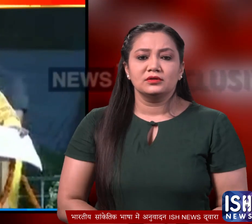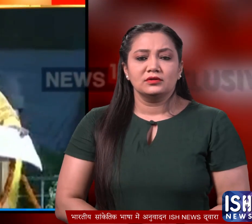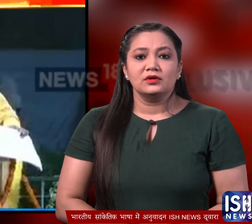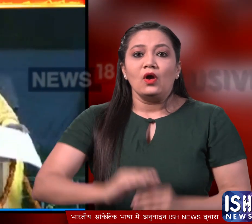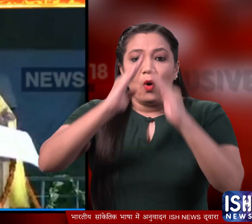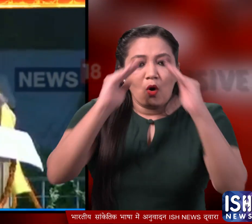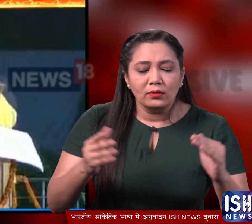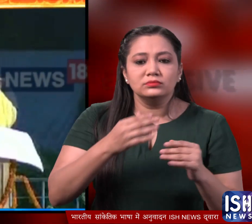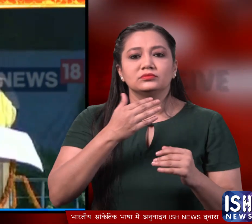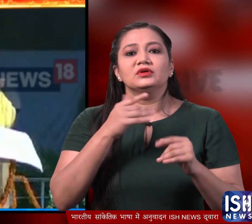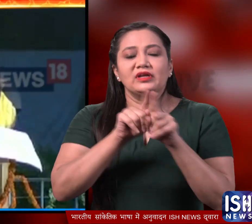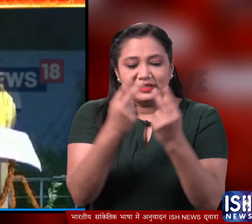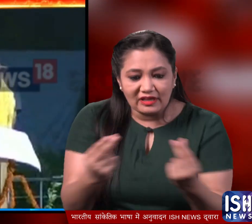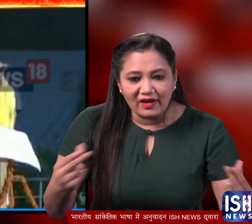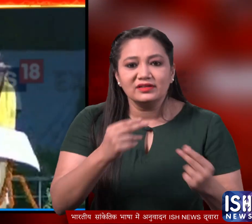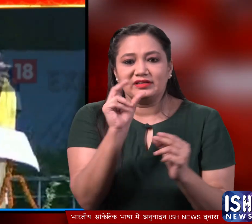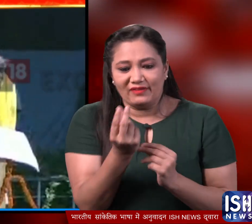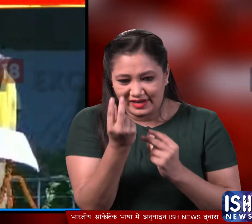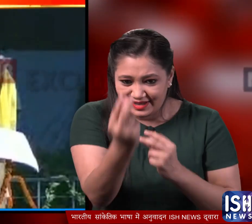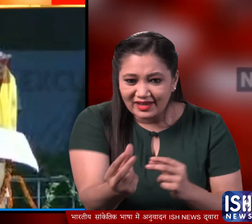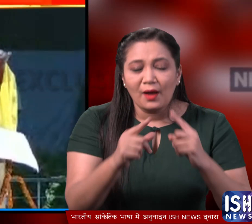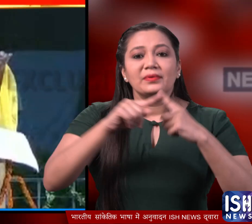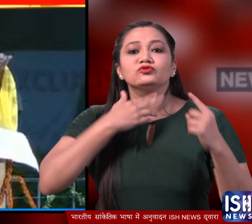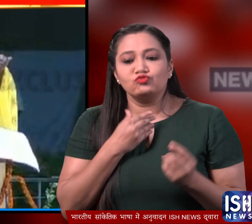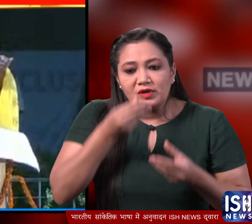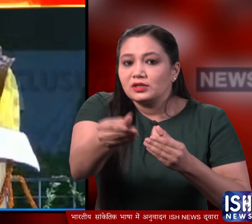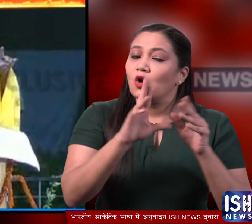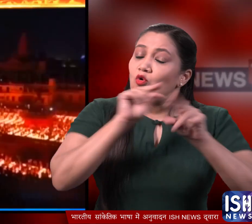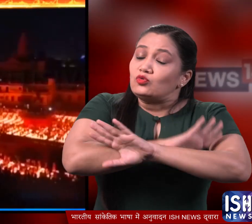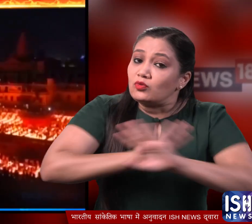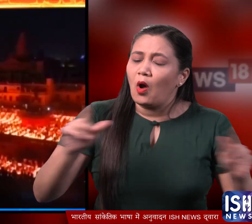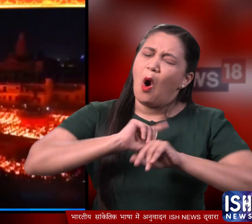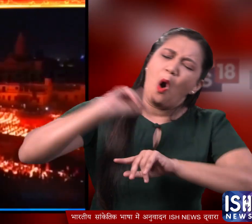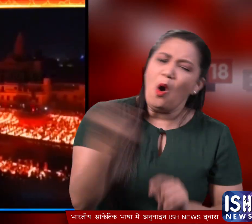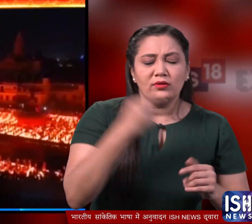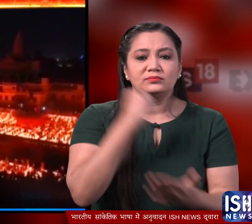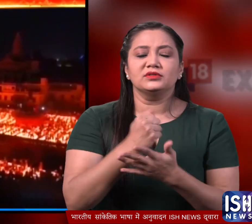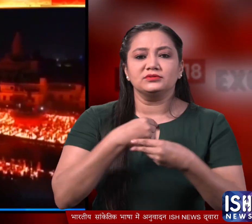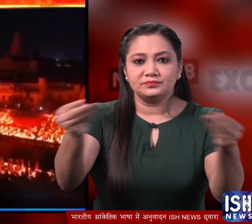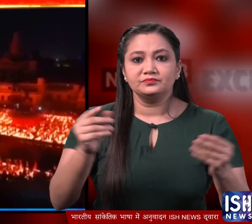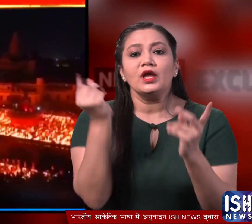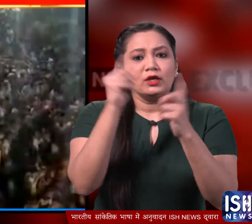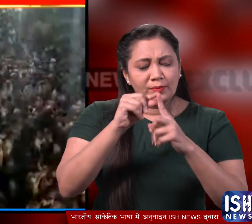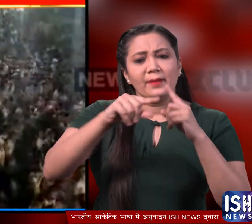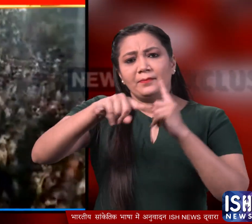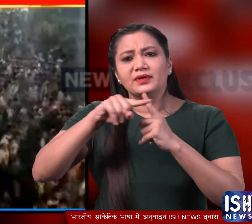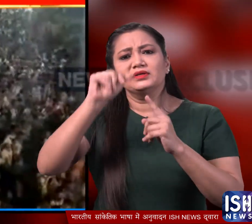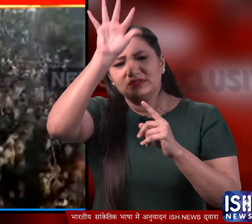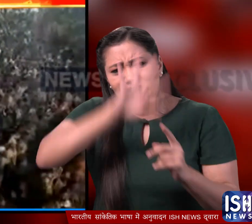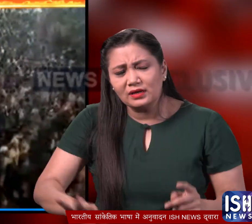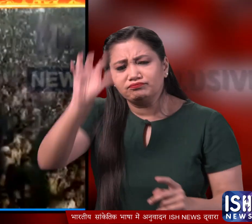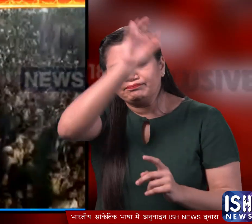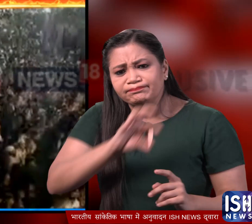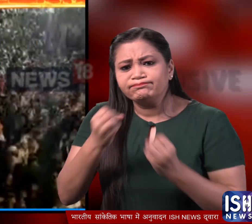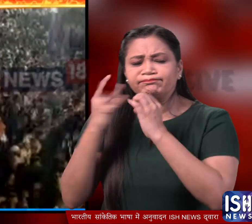جس کے گھر میں دیپاولی کا دیپ اور دیپاولی کی مٹھائی نہ پہنچے اس دوران بڑی سنکھیا میں یوپی کے ہی نہیں دیش کے